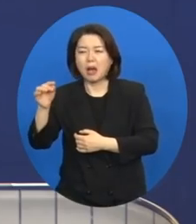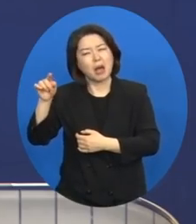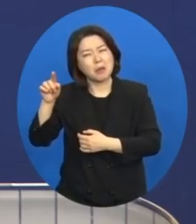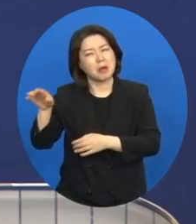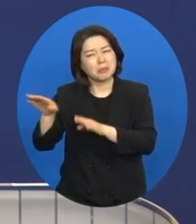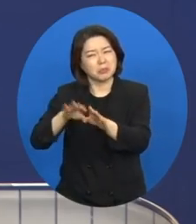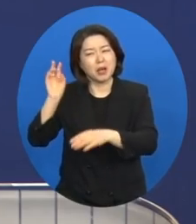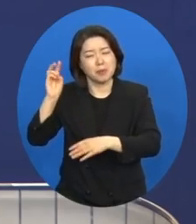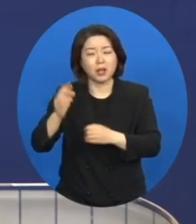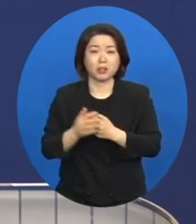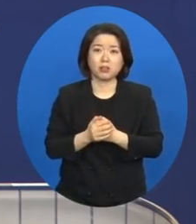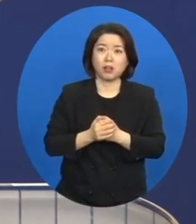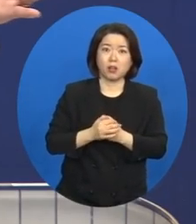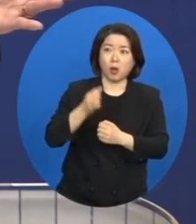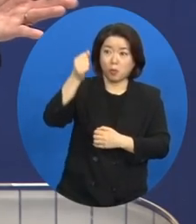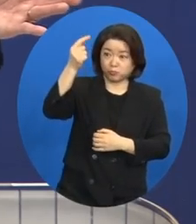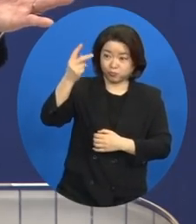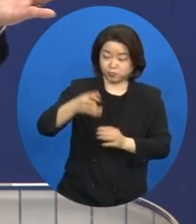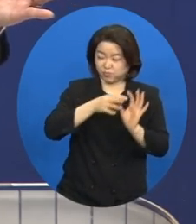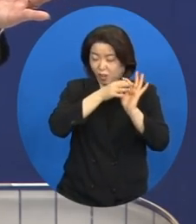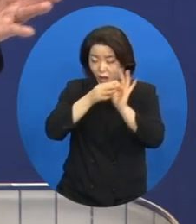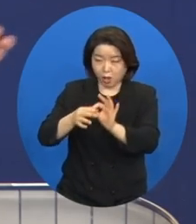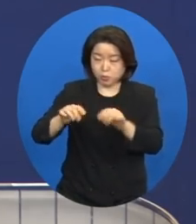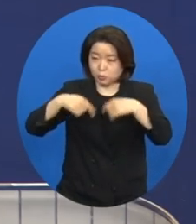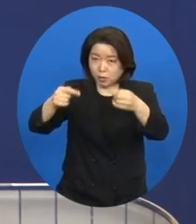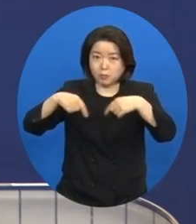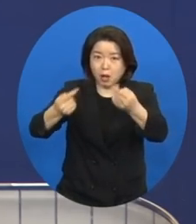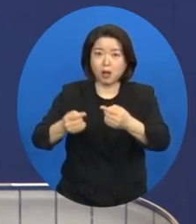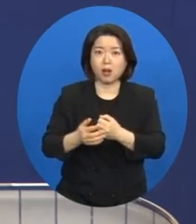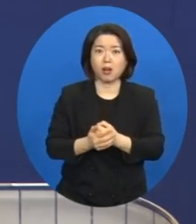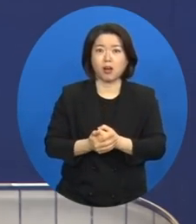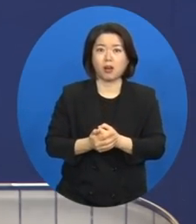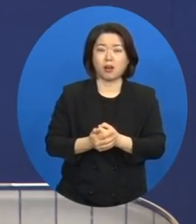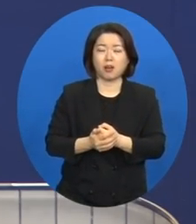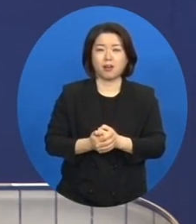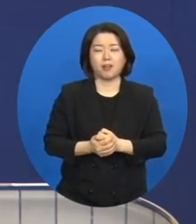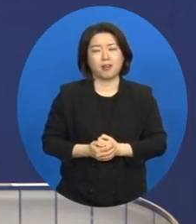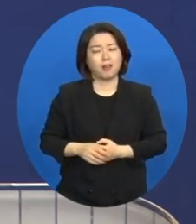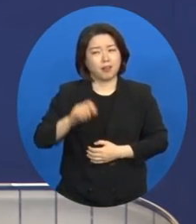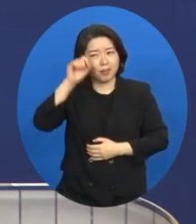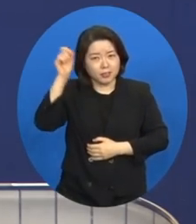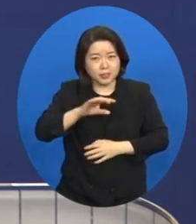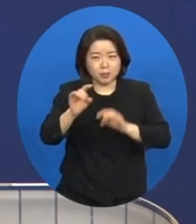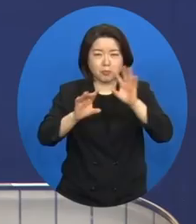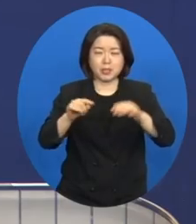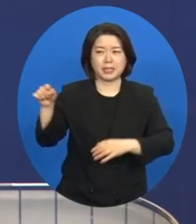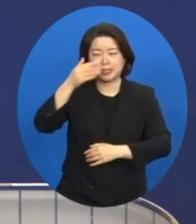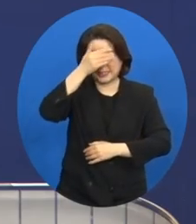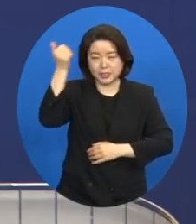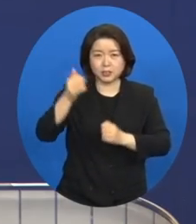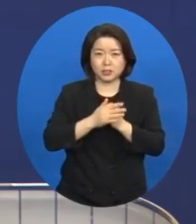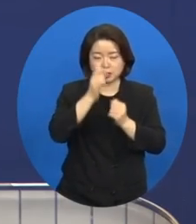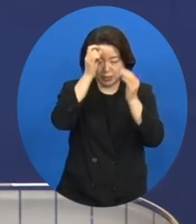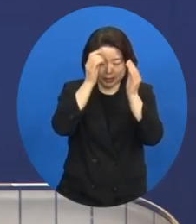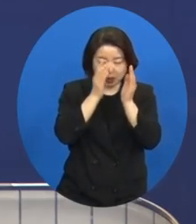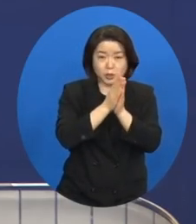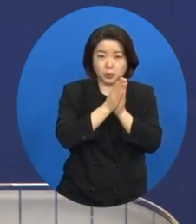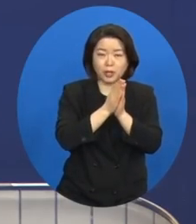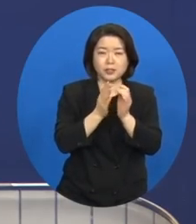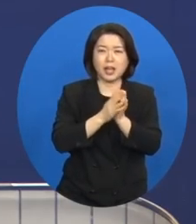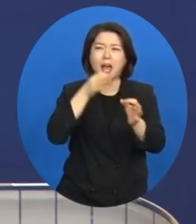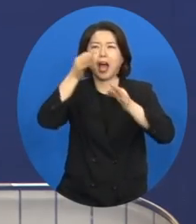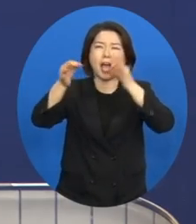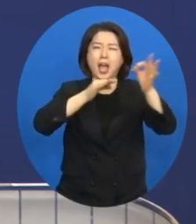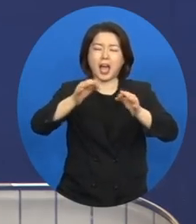빠지지 않고, 그래서 저도 빠지지 않고 계속 나왔죠. 그래서 이제 새벽마다 이 청년이 말씀을 듣고 기도를 하는데 뭐 통성 기도 이러진